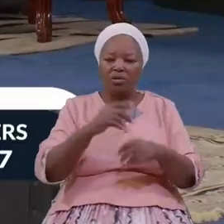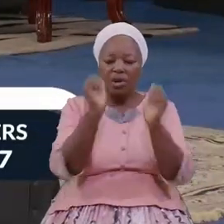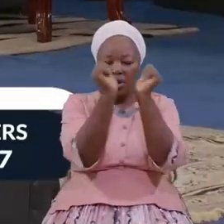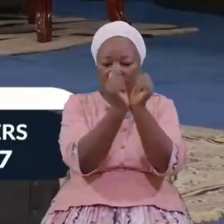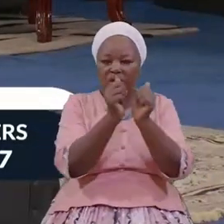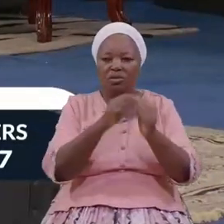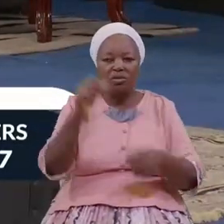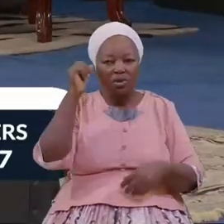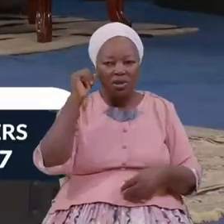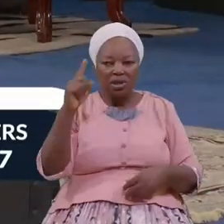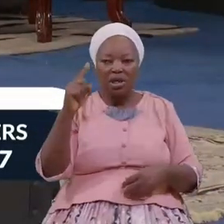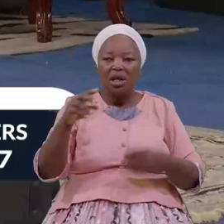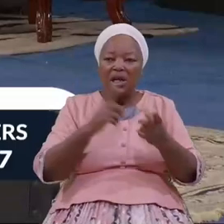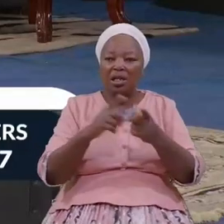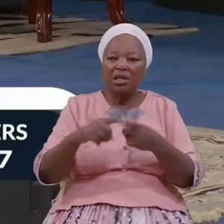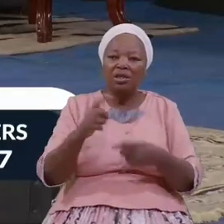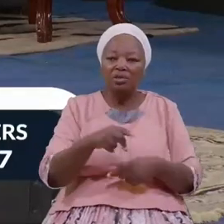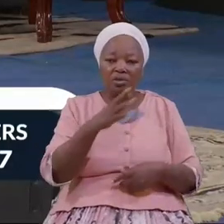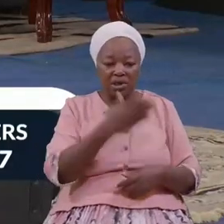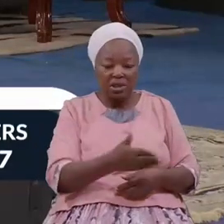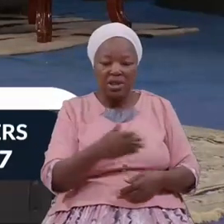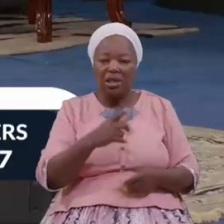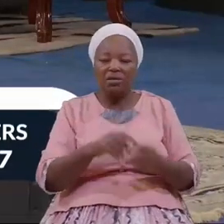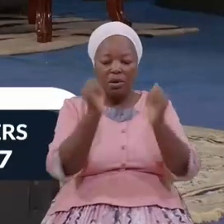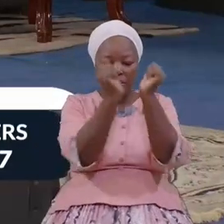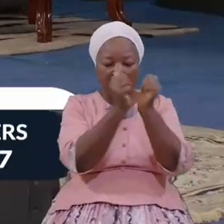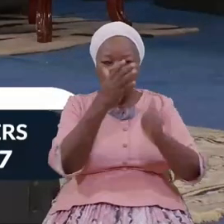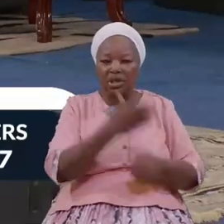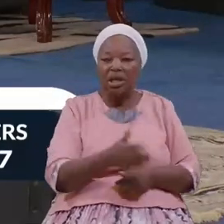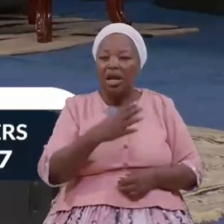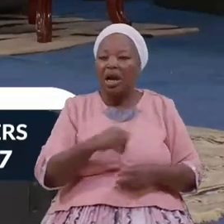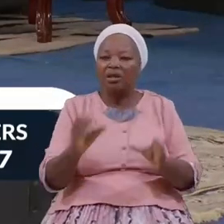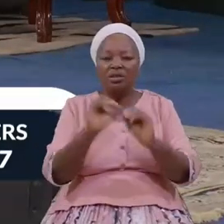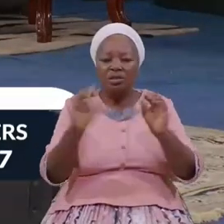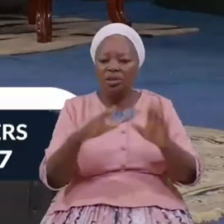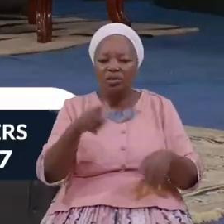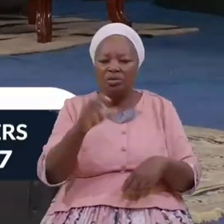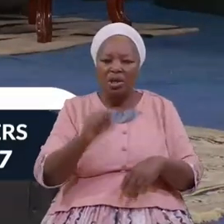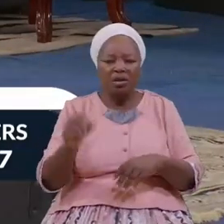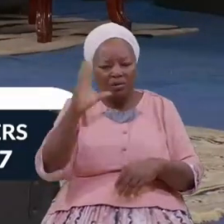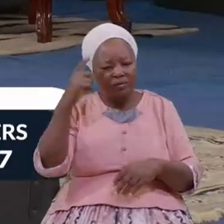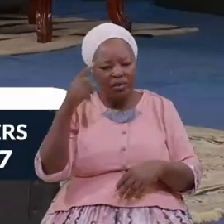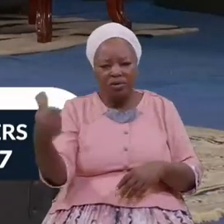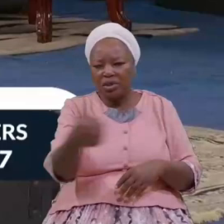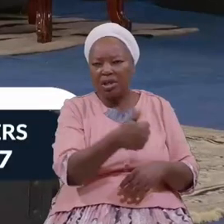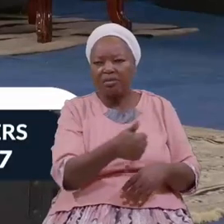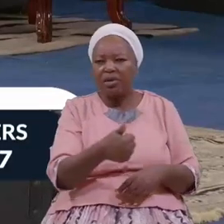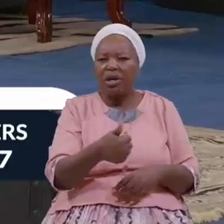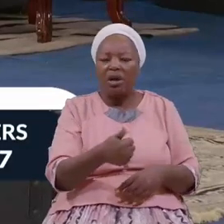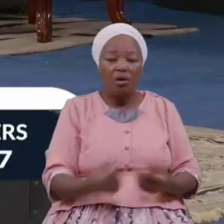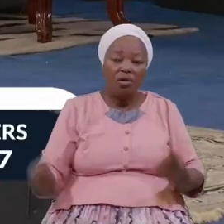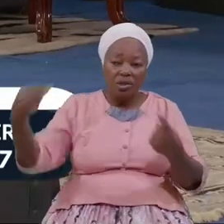Vous comprenez rançon? Vous êtes là, vous êtes lié là-bas. Et il n'y a rien que vous puissiez faire,